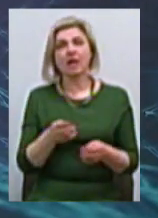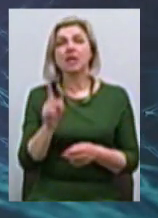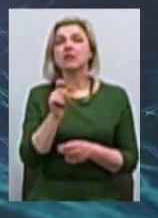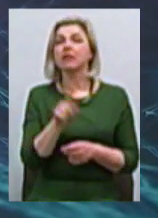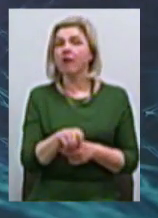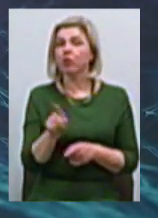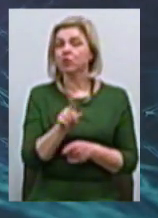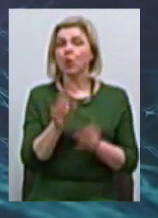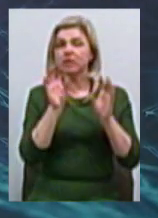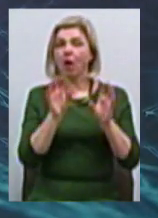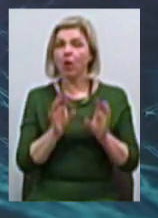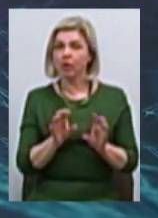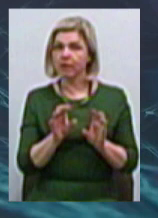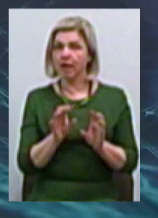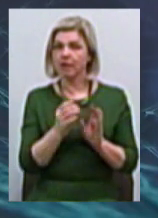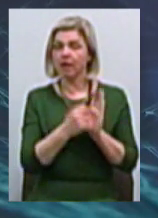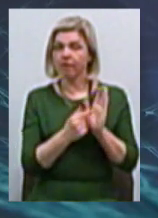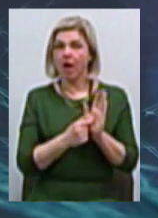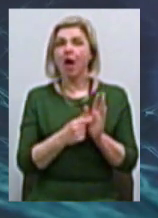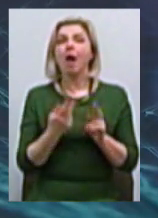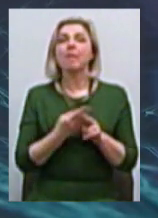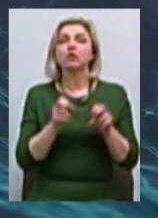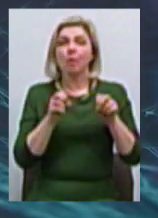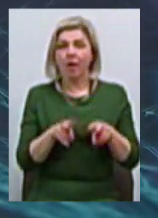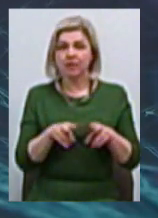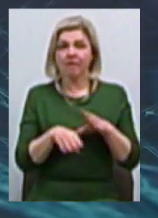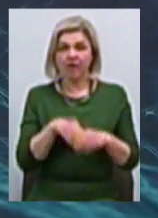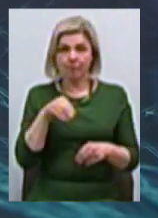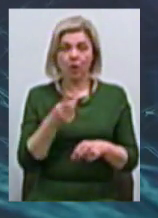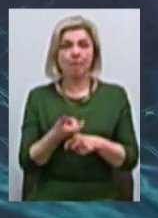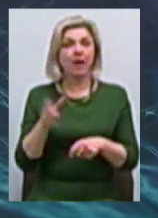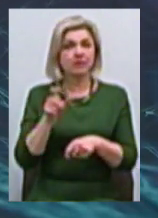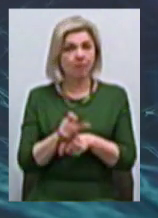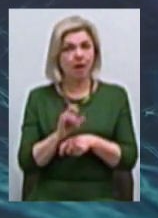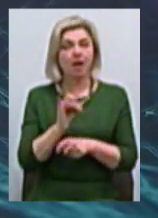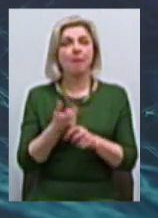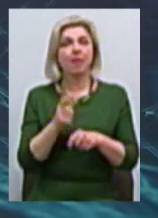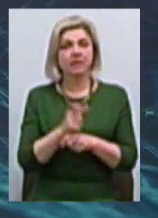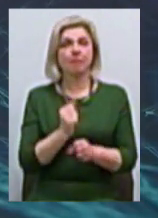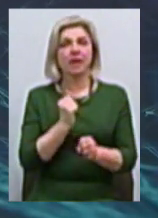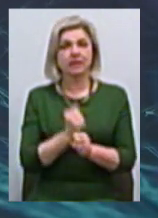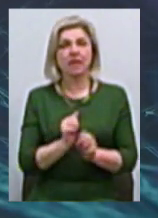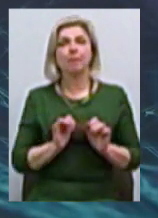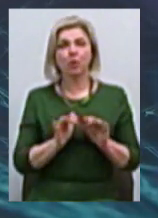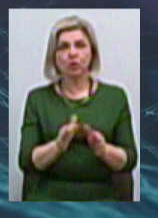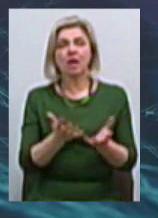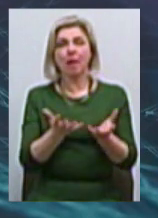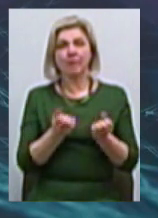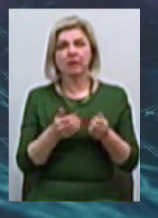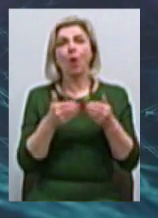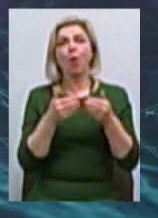пытается законодатель обезопасить выборы максимально и максимально сделать процедуру принятия открытой,